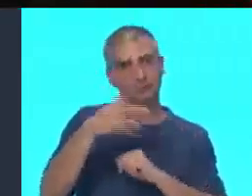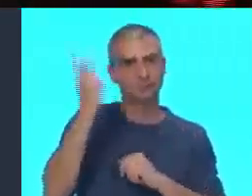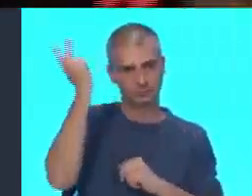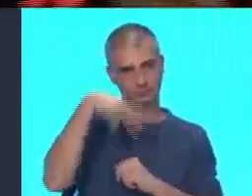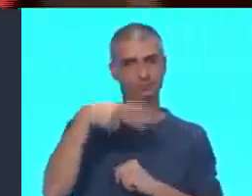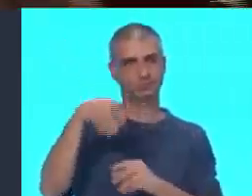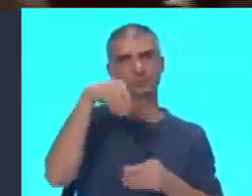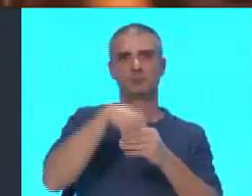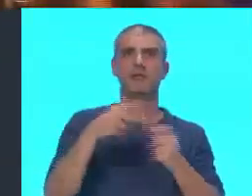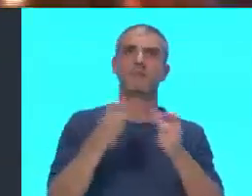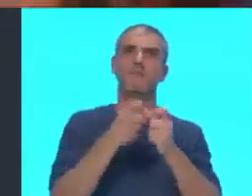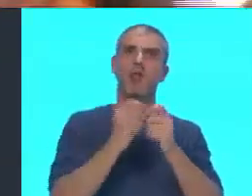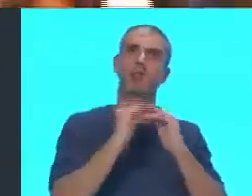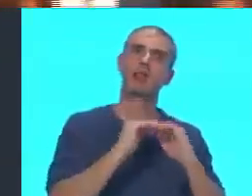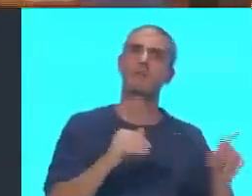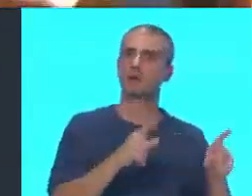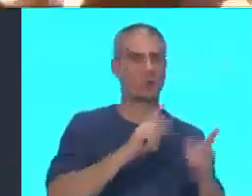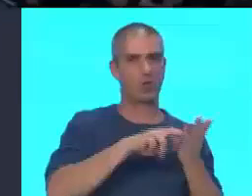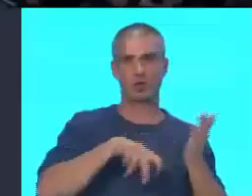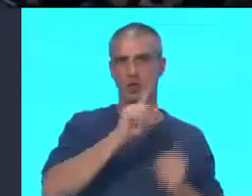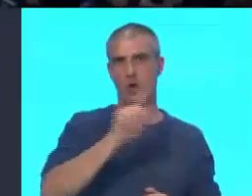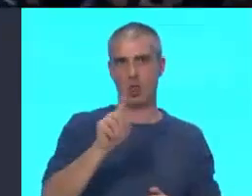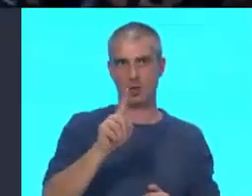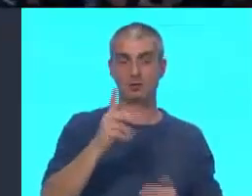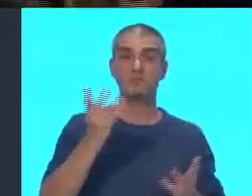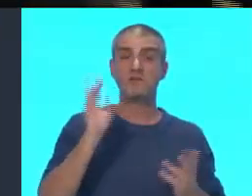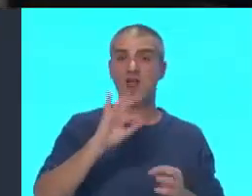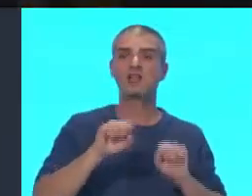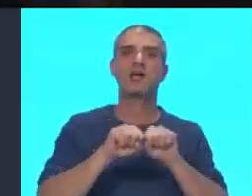ויצביעו למפלגות המתונות, ועדיין, למרות המשבר